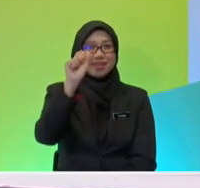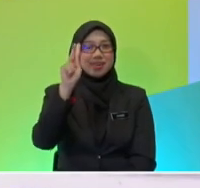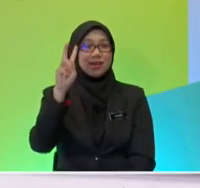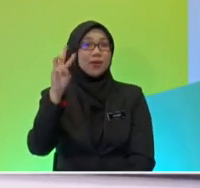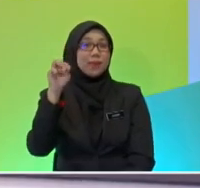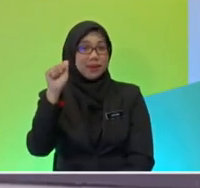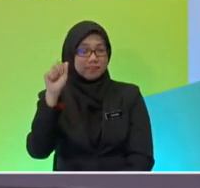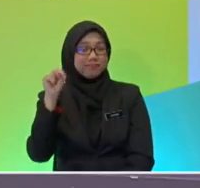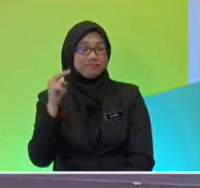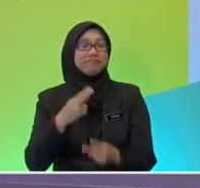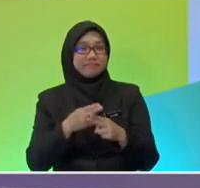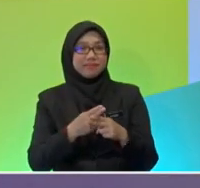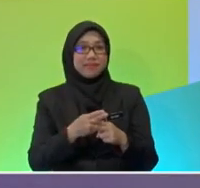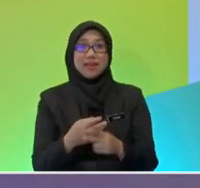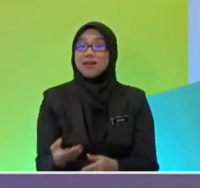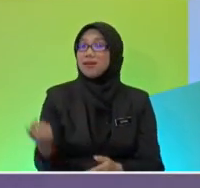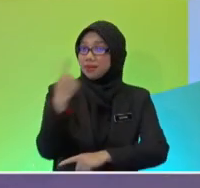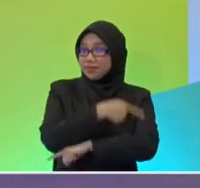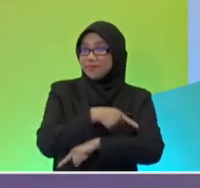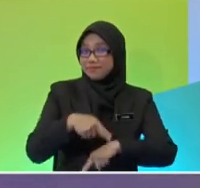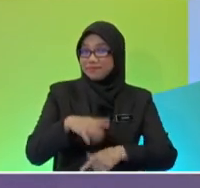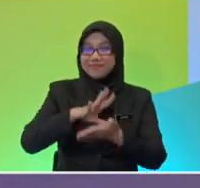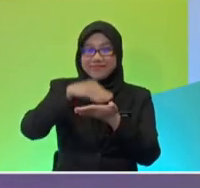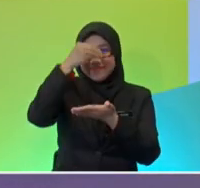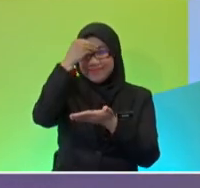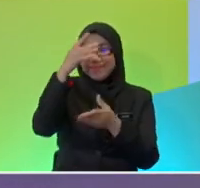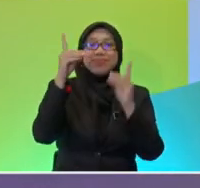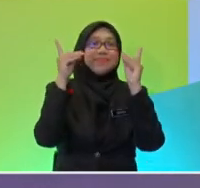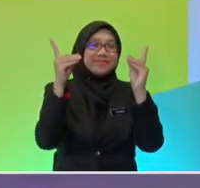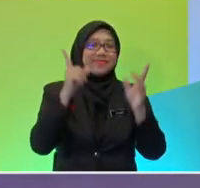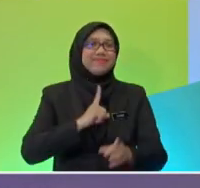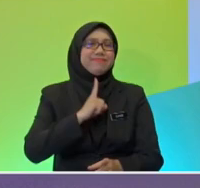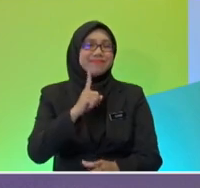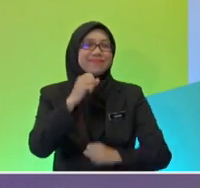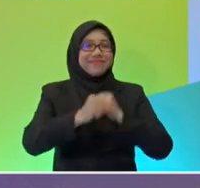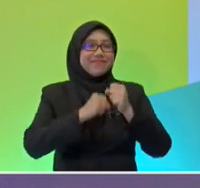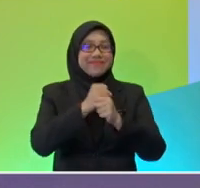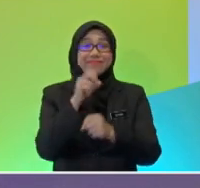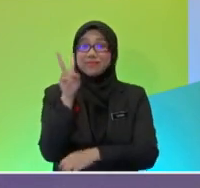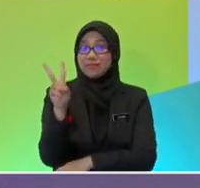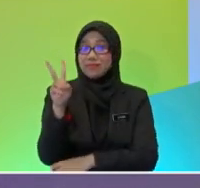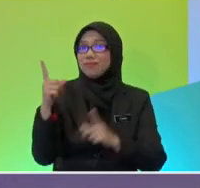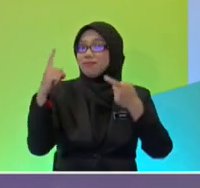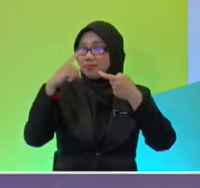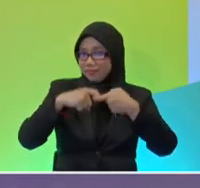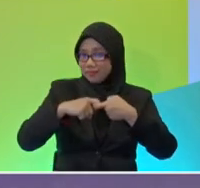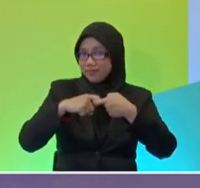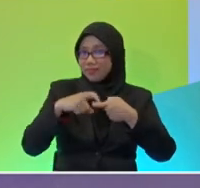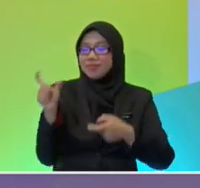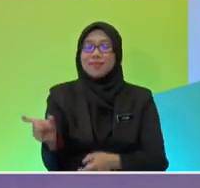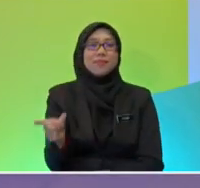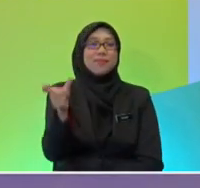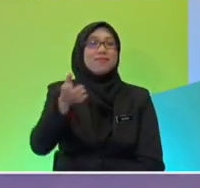Hai ini kawan-kawan kita belajar tentang pendidikan Islam tahun 2 berkaitan tentang nabi kita Muhammad